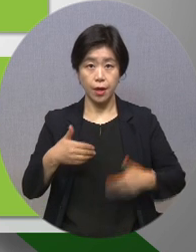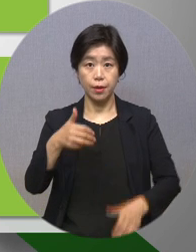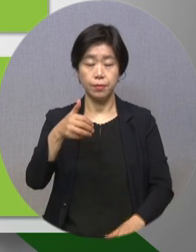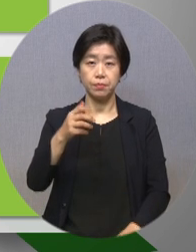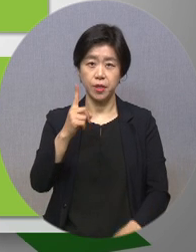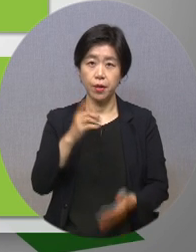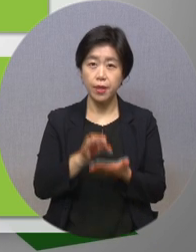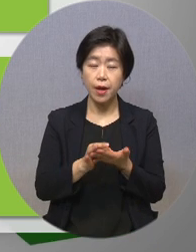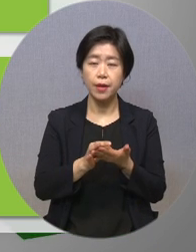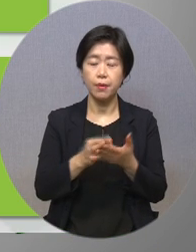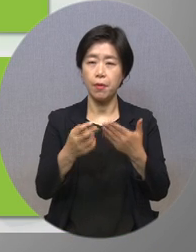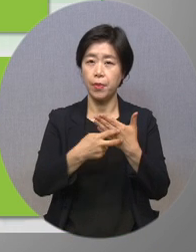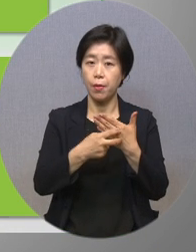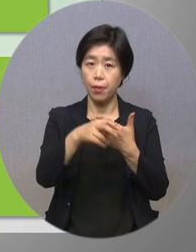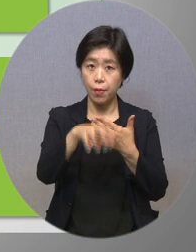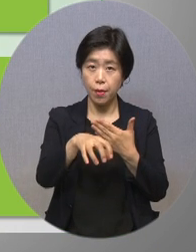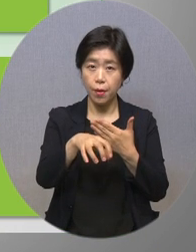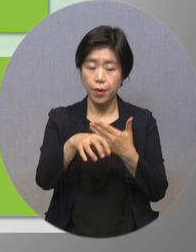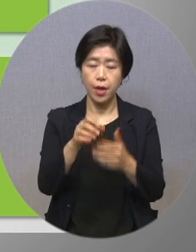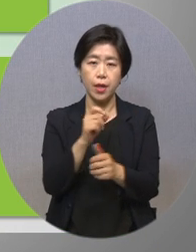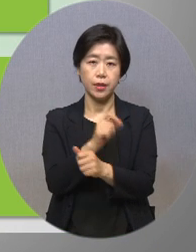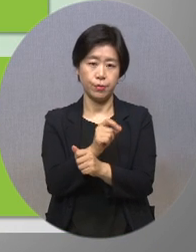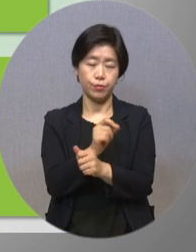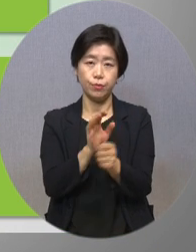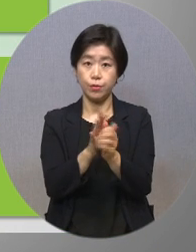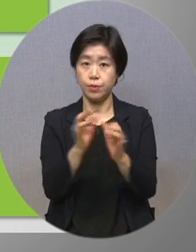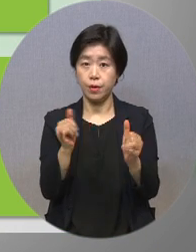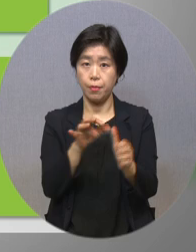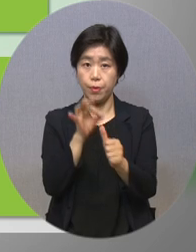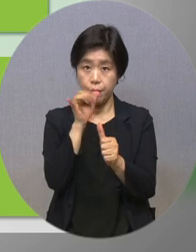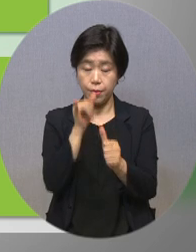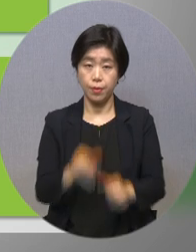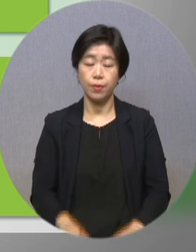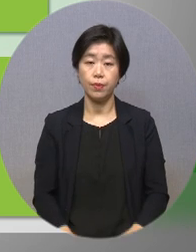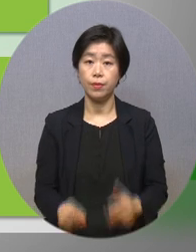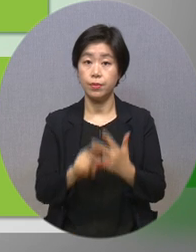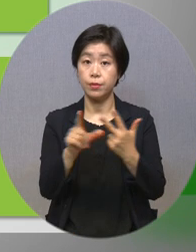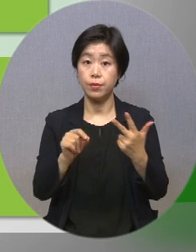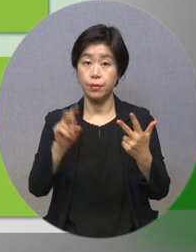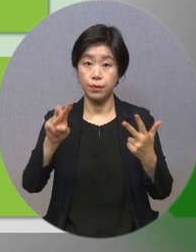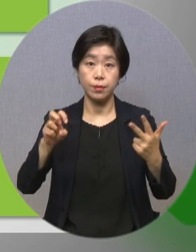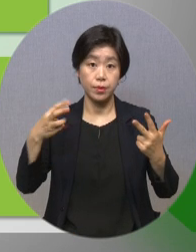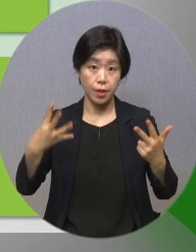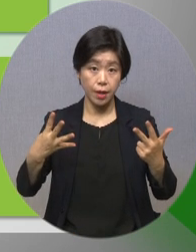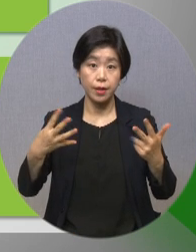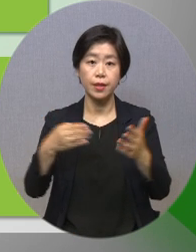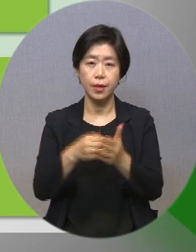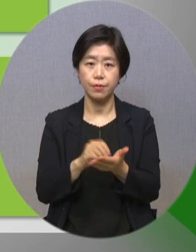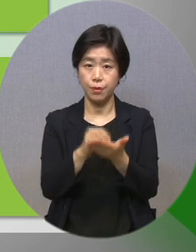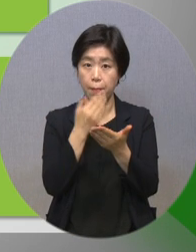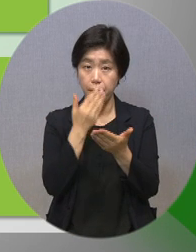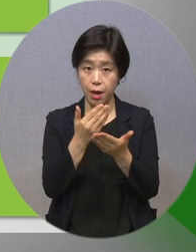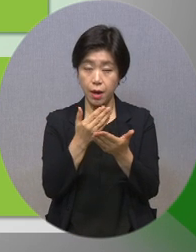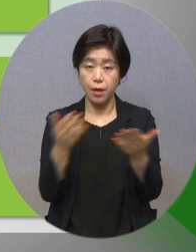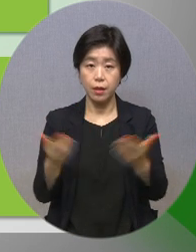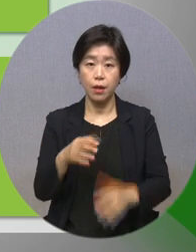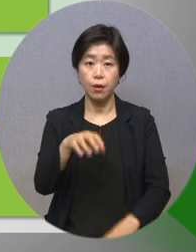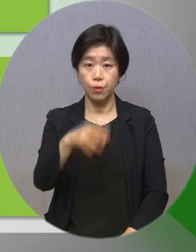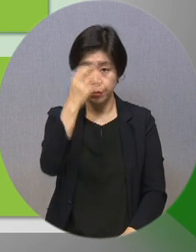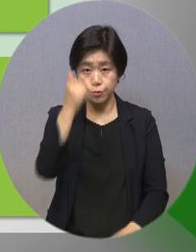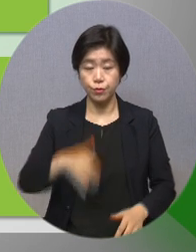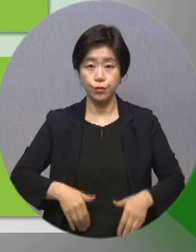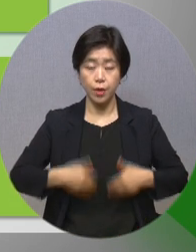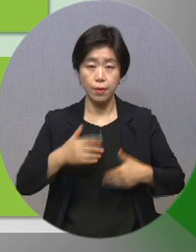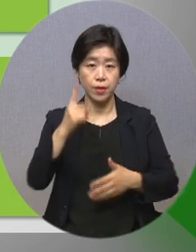충청남도 천안의료원에서 사무보조원을 모집합니다. 접수 마감일은 7월 24일까지며 근무지는